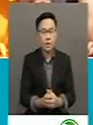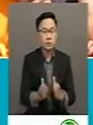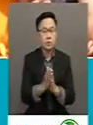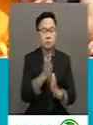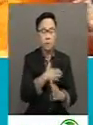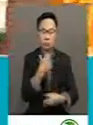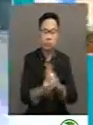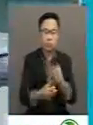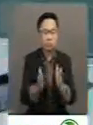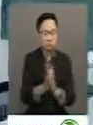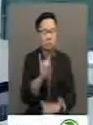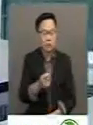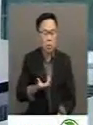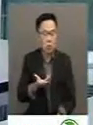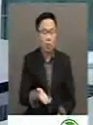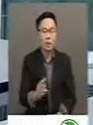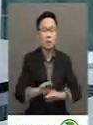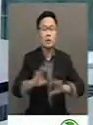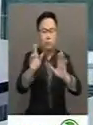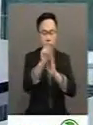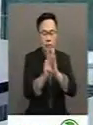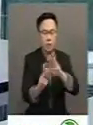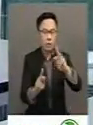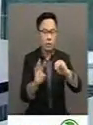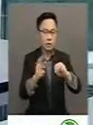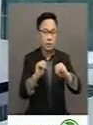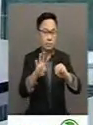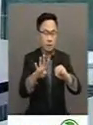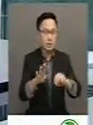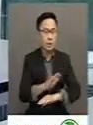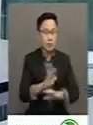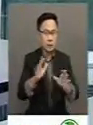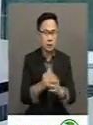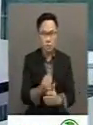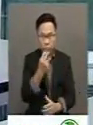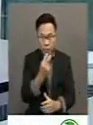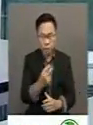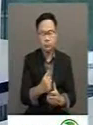ของพระสงฆ์ก็ยังคงยืนยันขอบิณฑบาตยกเลิกมาตรา44อยู่นะคะเดี๋ยวเราติดต